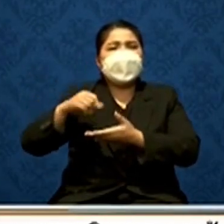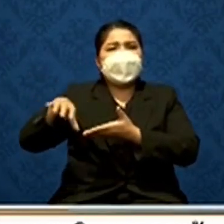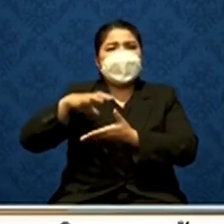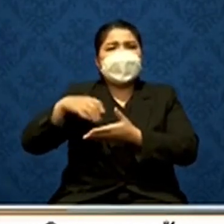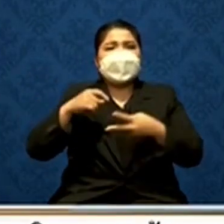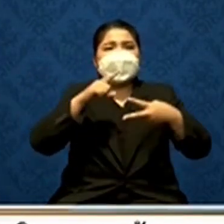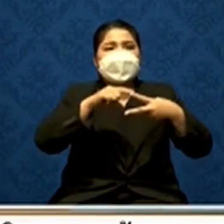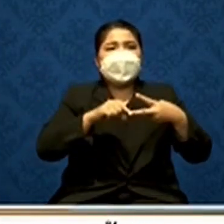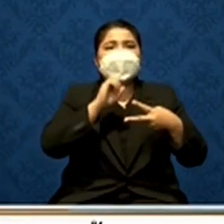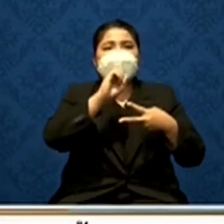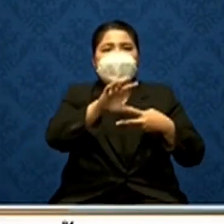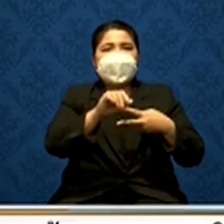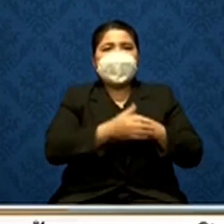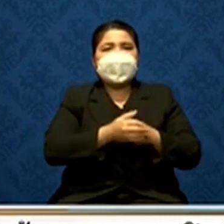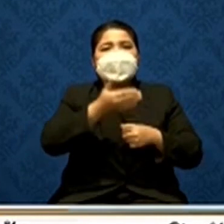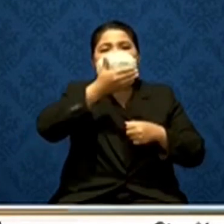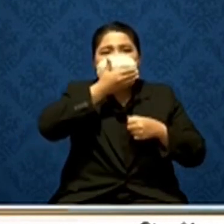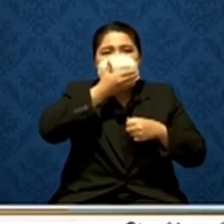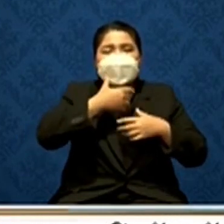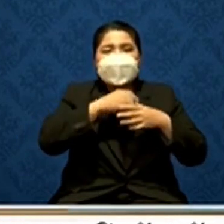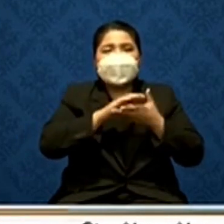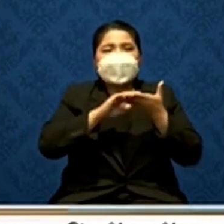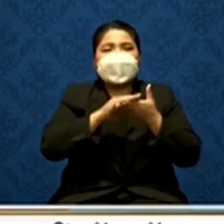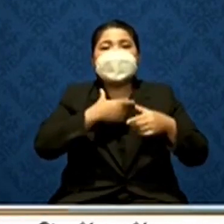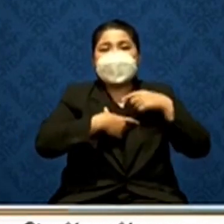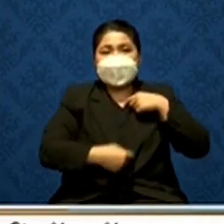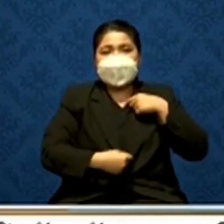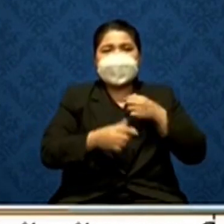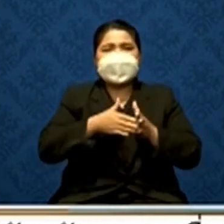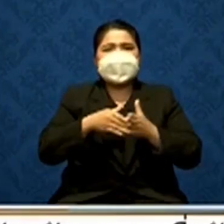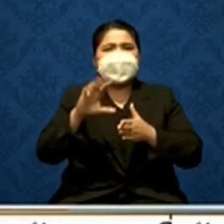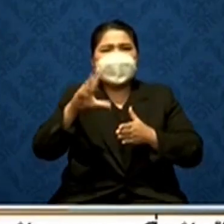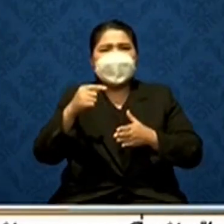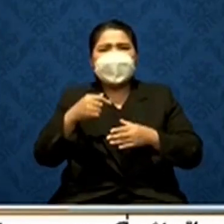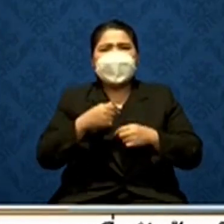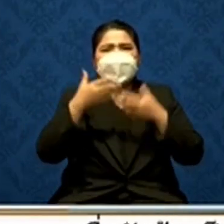วาlection ethic ฤ้ asked him,รั if it cut back